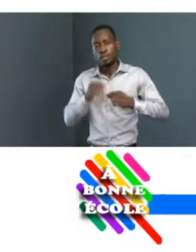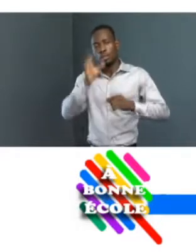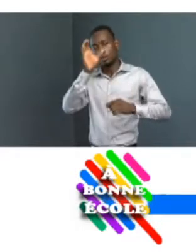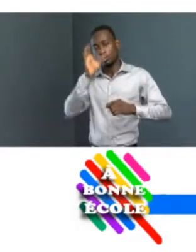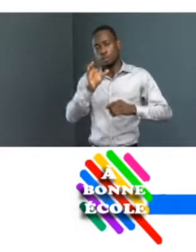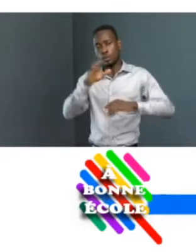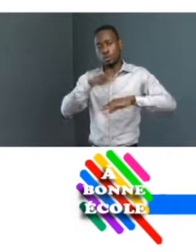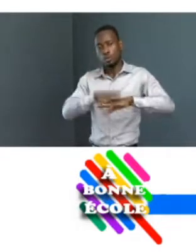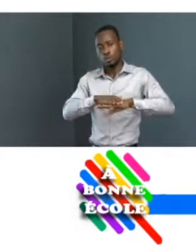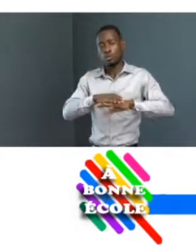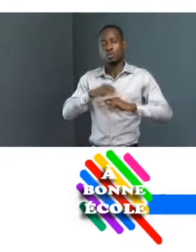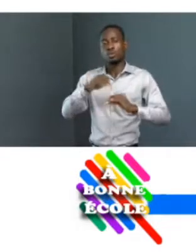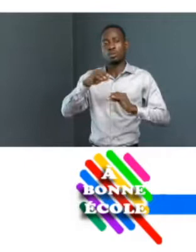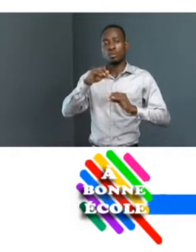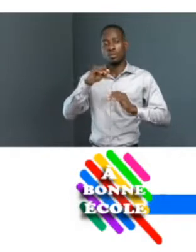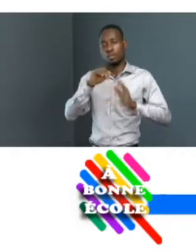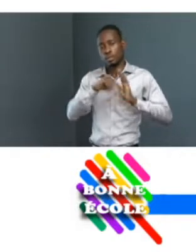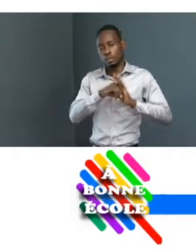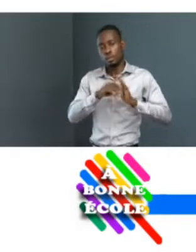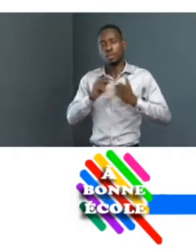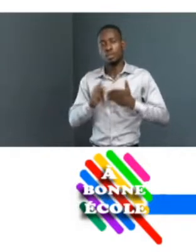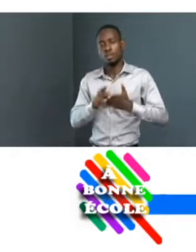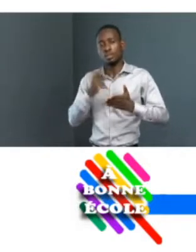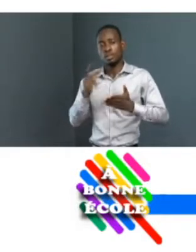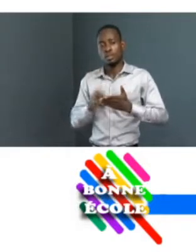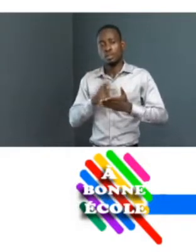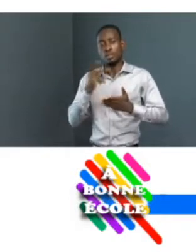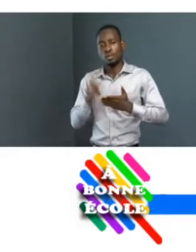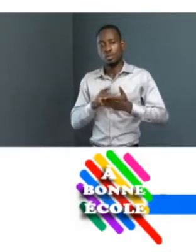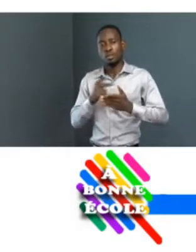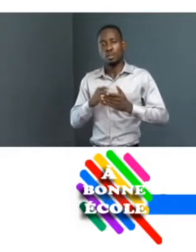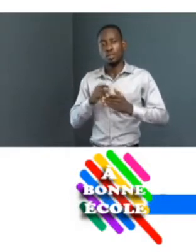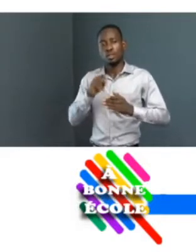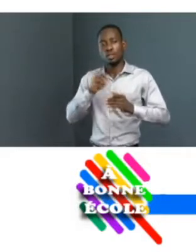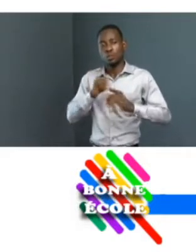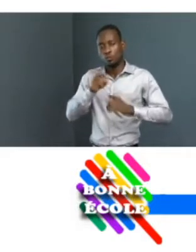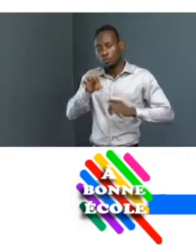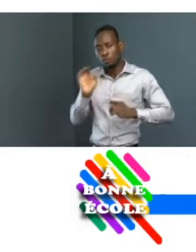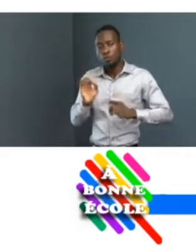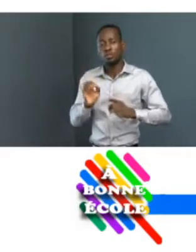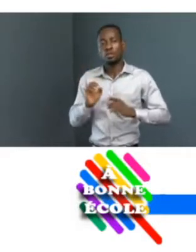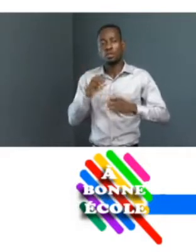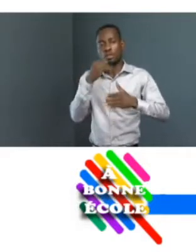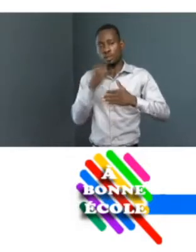chapitre surindiqué, à la page où vous trouverez la coupe